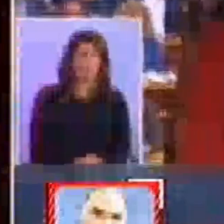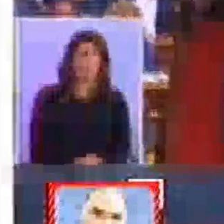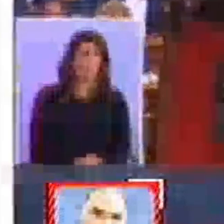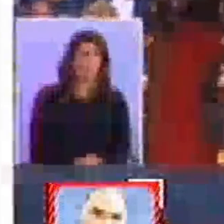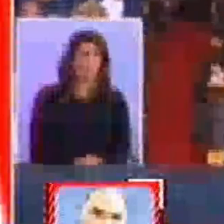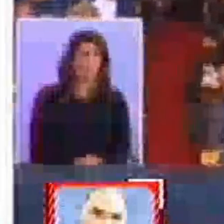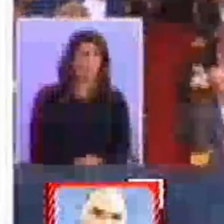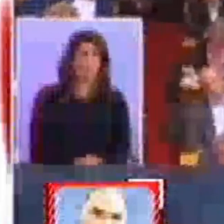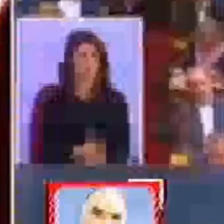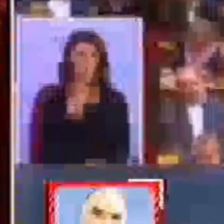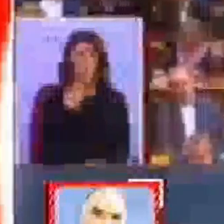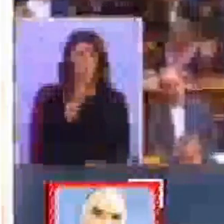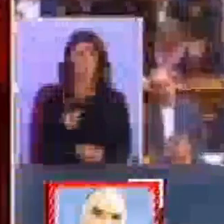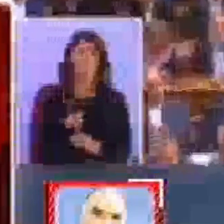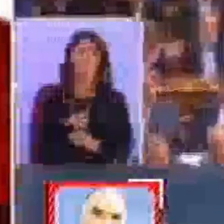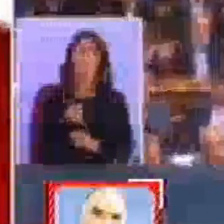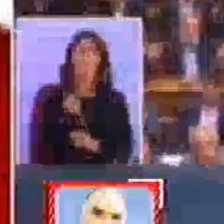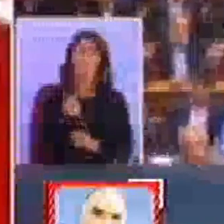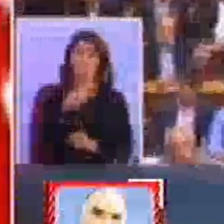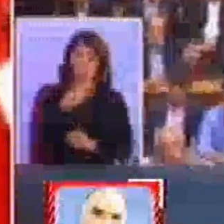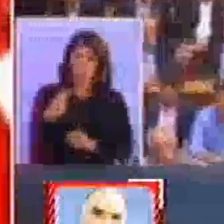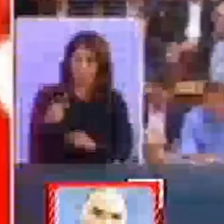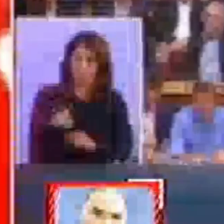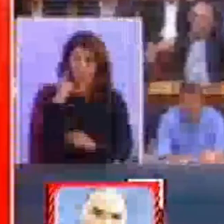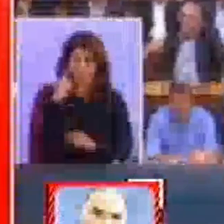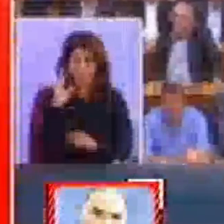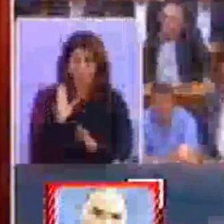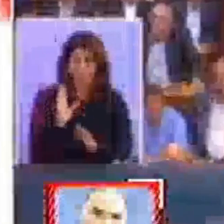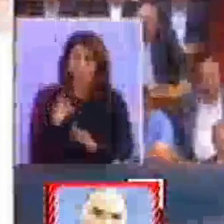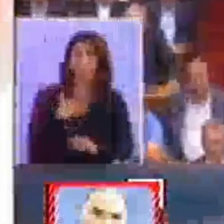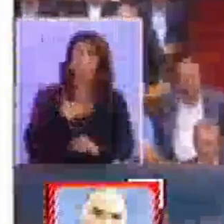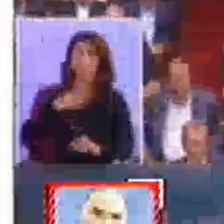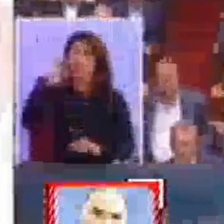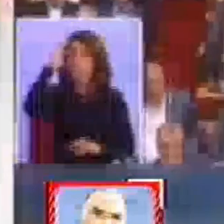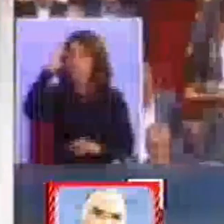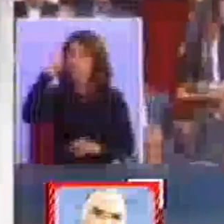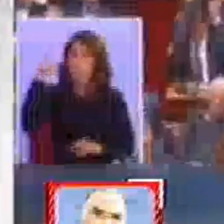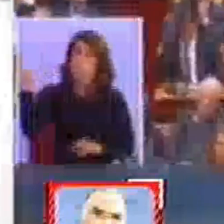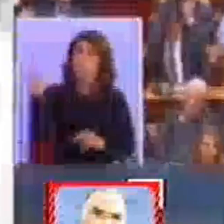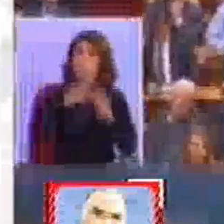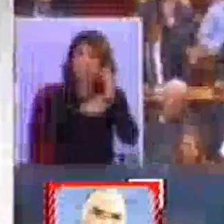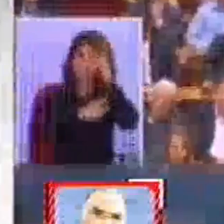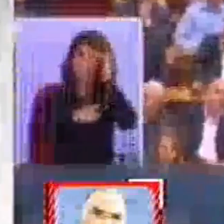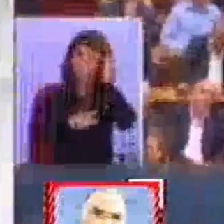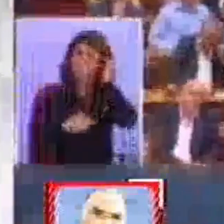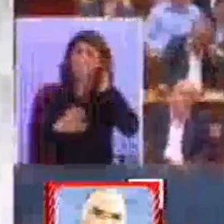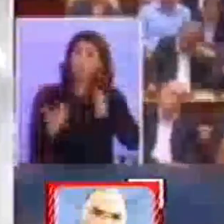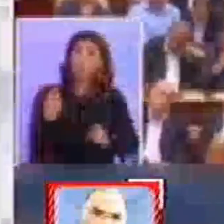Δεν νομίζω. Μα σας είπα, δεν έχω κανένα δείγμα. Ναι, και από τον κύριο Φωκά μας λέτε ότι δεν είχατε δείγμα. Εντάξει, άμα το πάρουμε